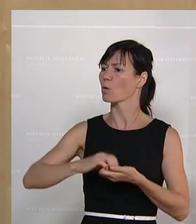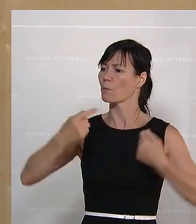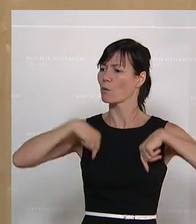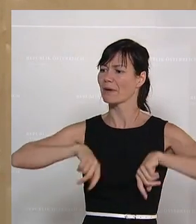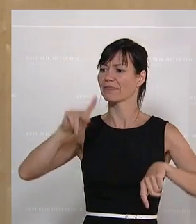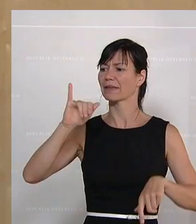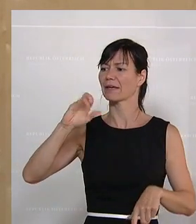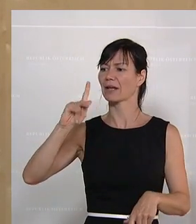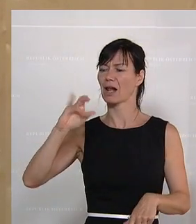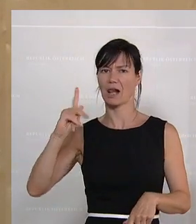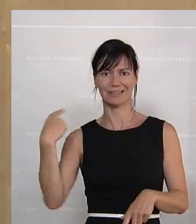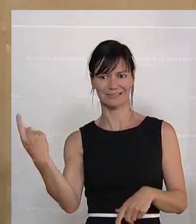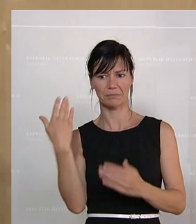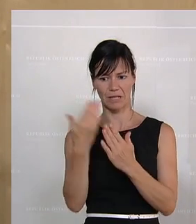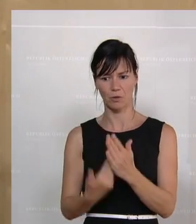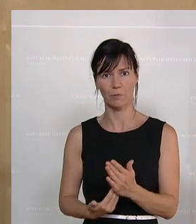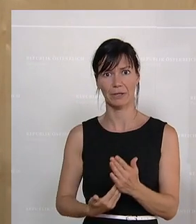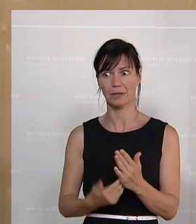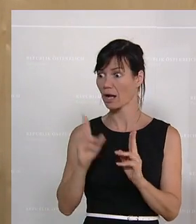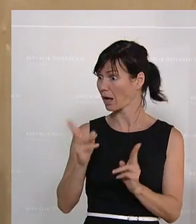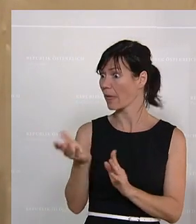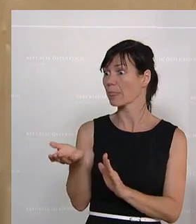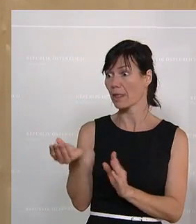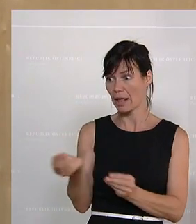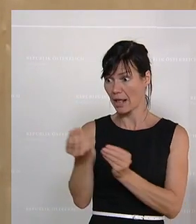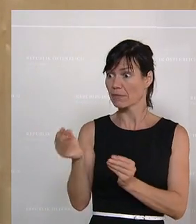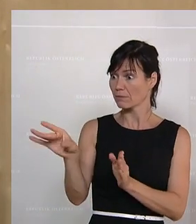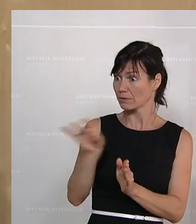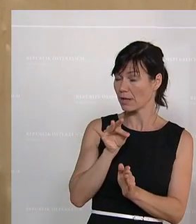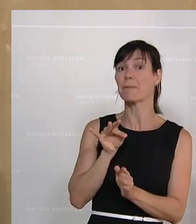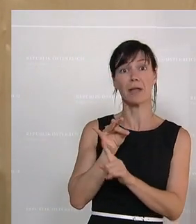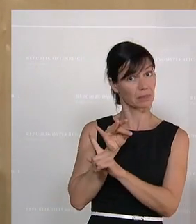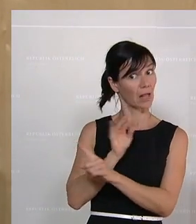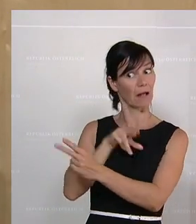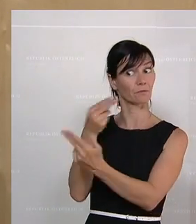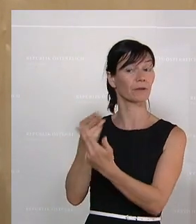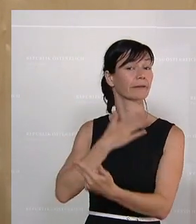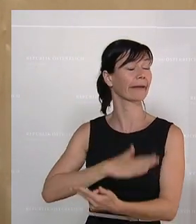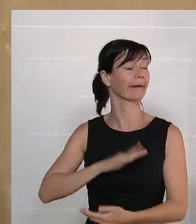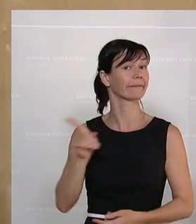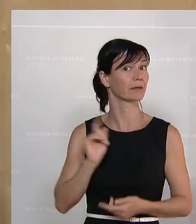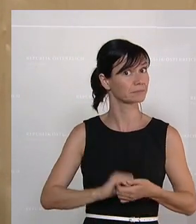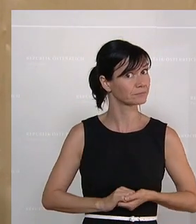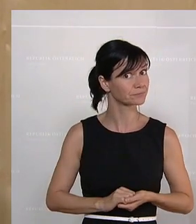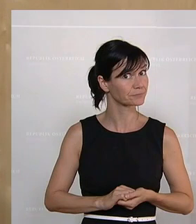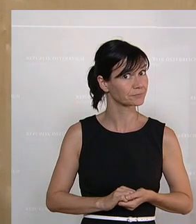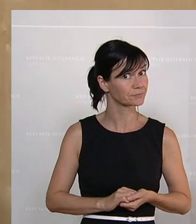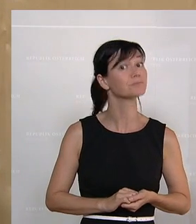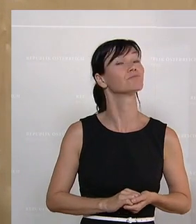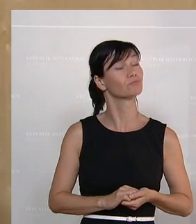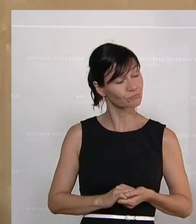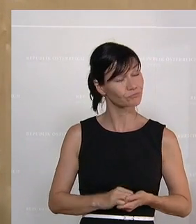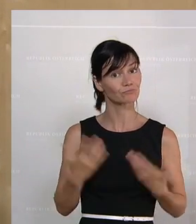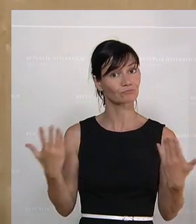da kann man schon nach etwas aufgreifen im prinzip ja der punkt ist der punkt ist ja dass wir